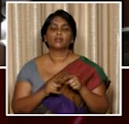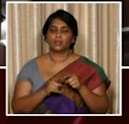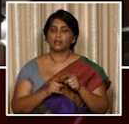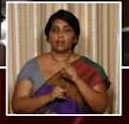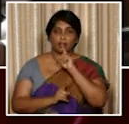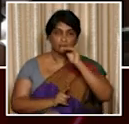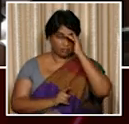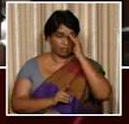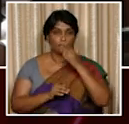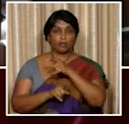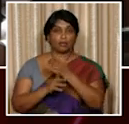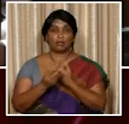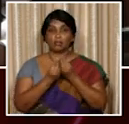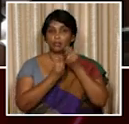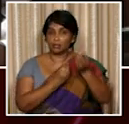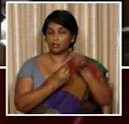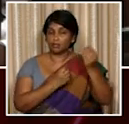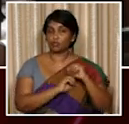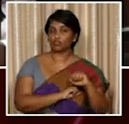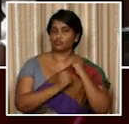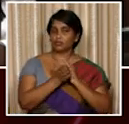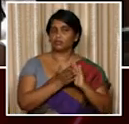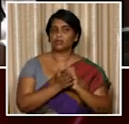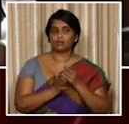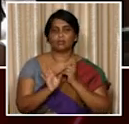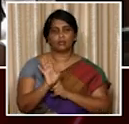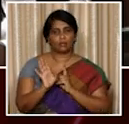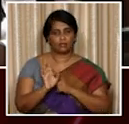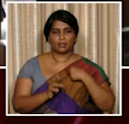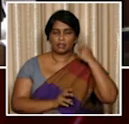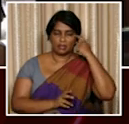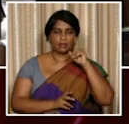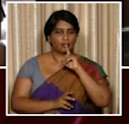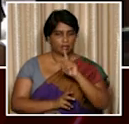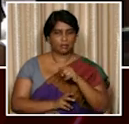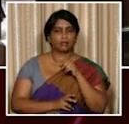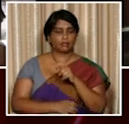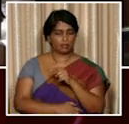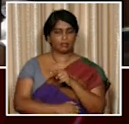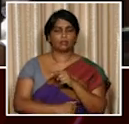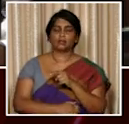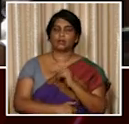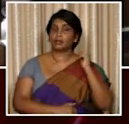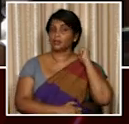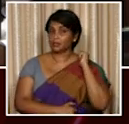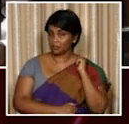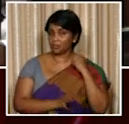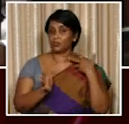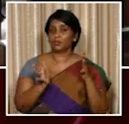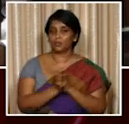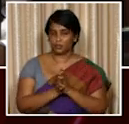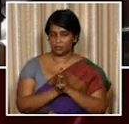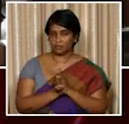பெற்றுக் கொடுத்திருந்தார். இவ்வாறான முயற்சிகளில் பல தடவைகள் இவர் செங்கோலுடன் கீழே விழுந்ததையும் நான்